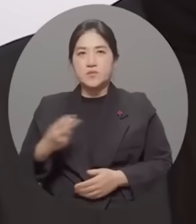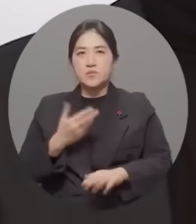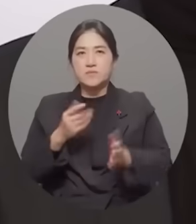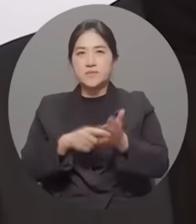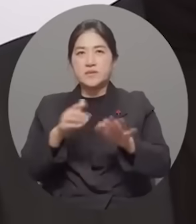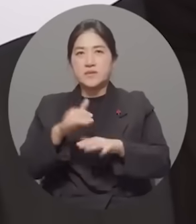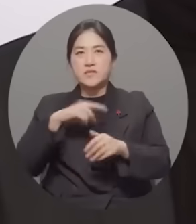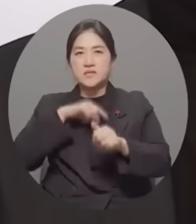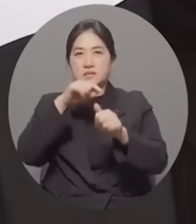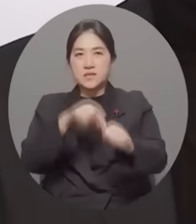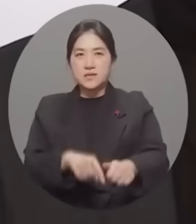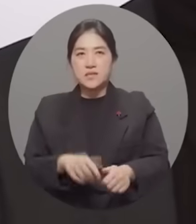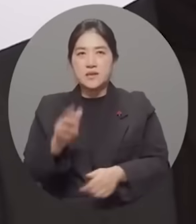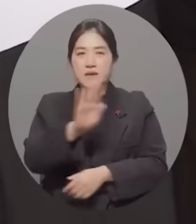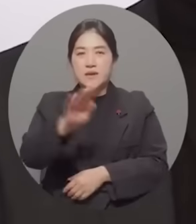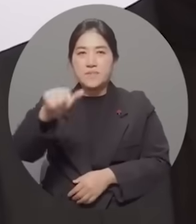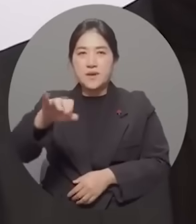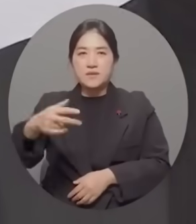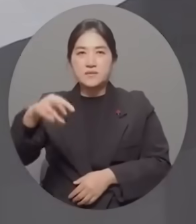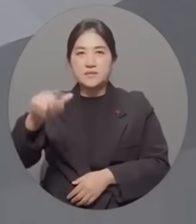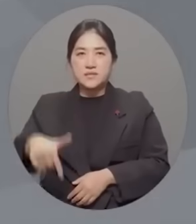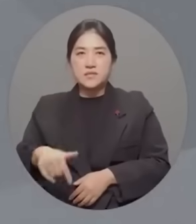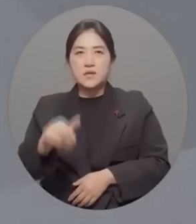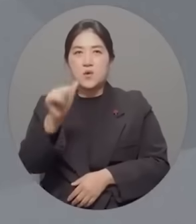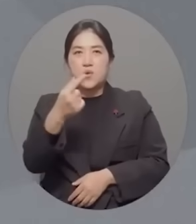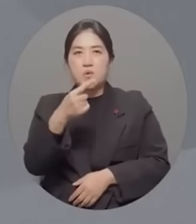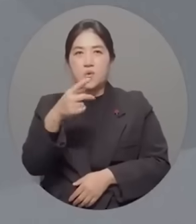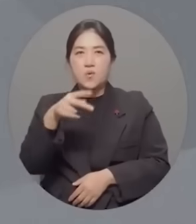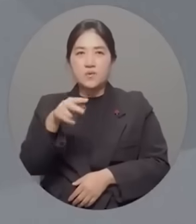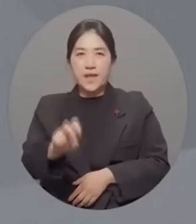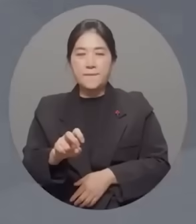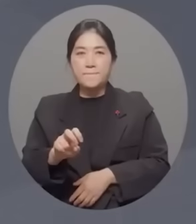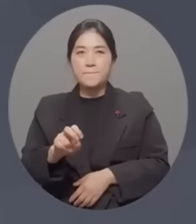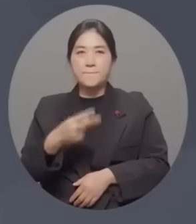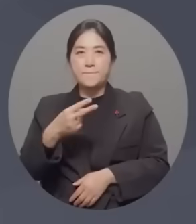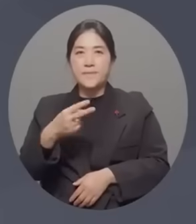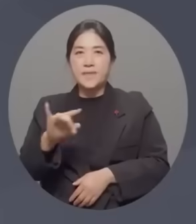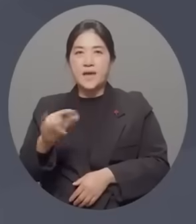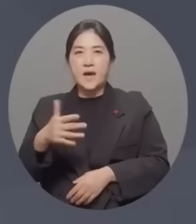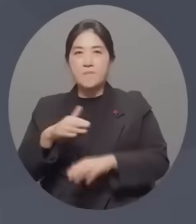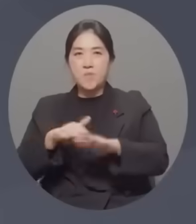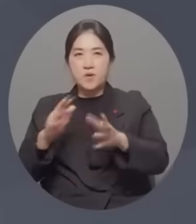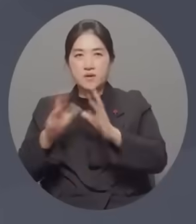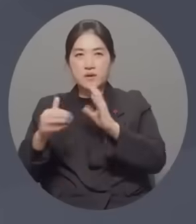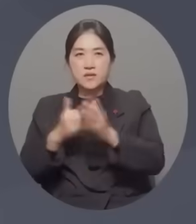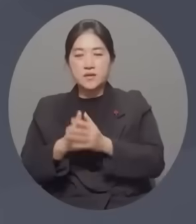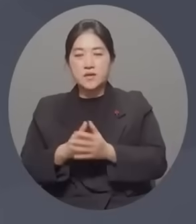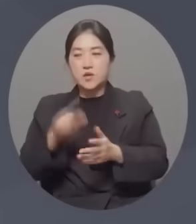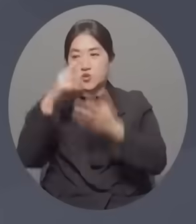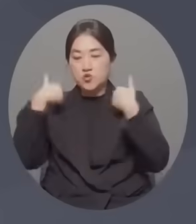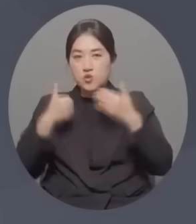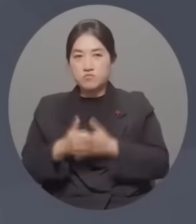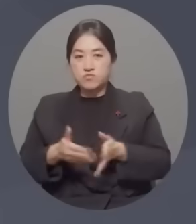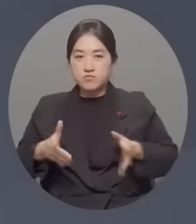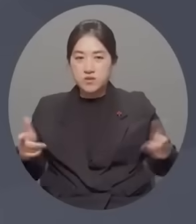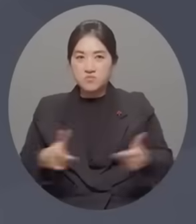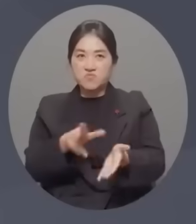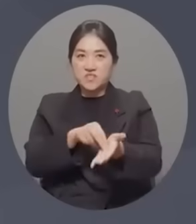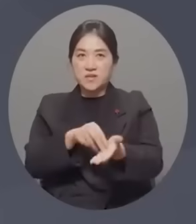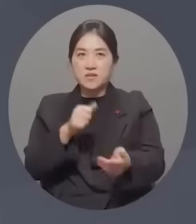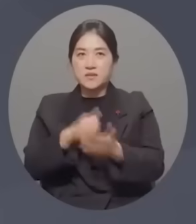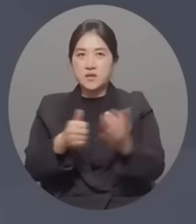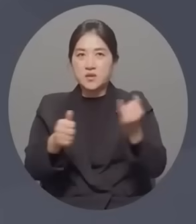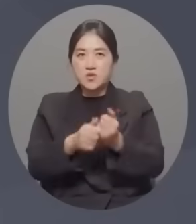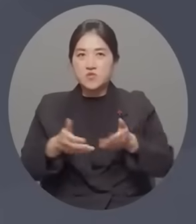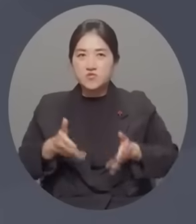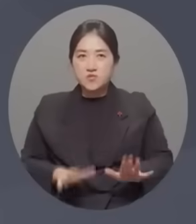비대위원 지명자인 박은식 호남대한포럼 대표는 과거 페이스북에 정부의 저출산 정책을 지적하며 결혼과